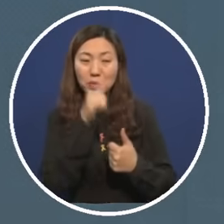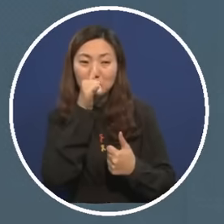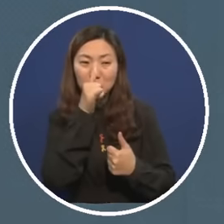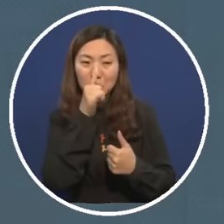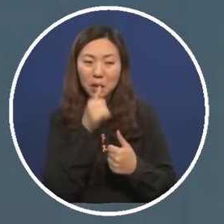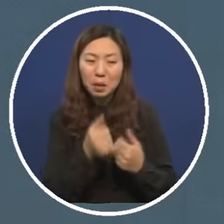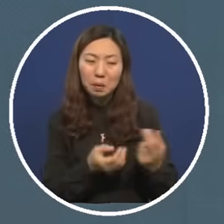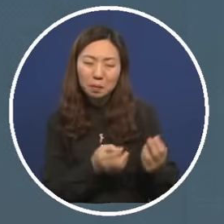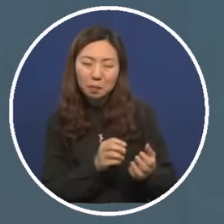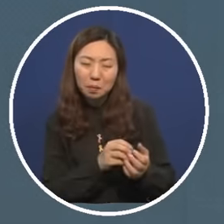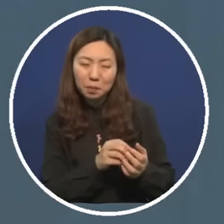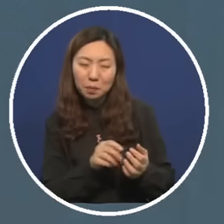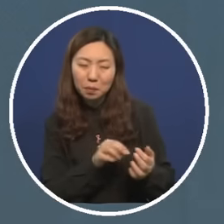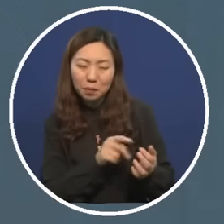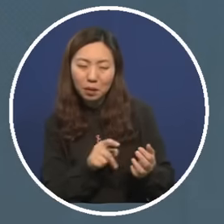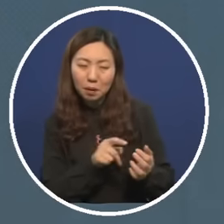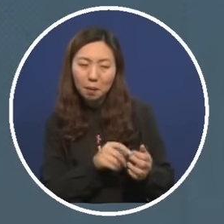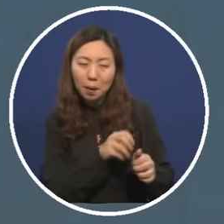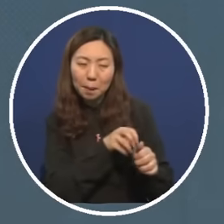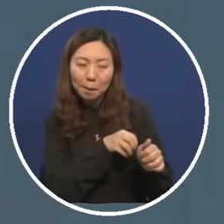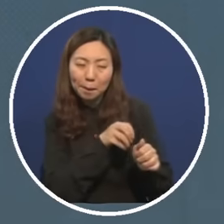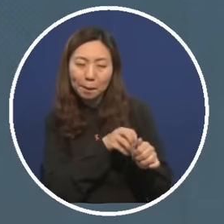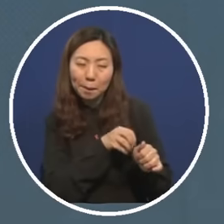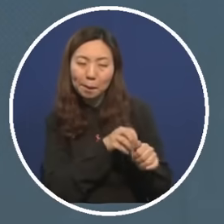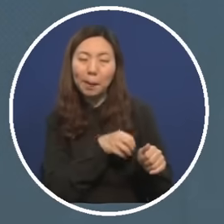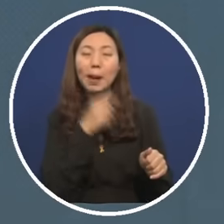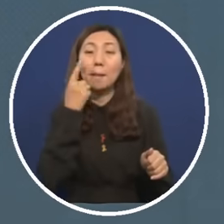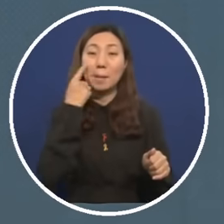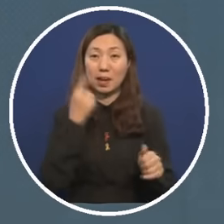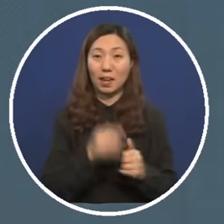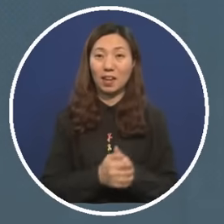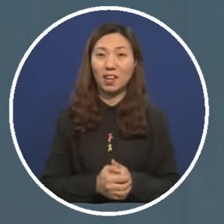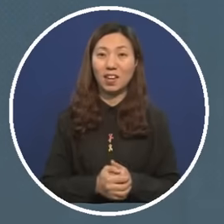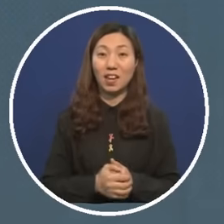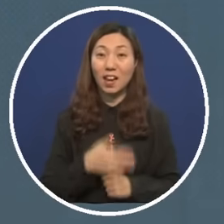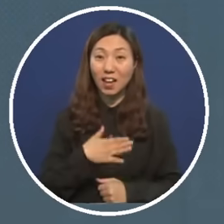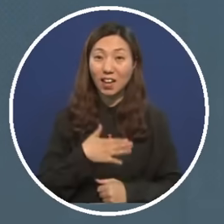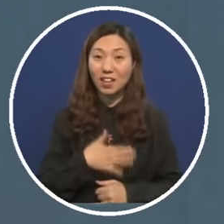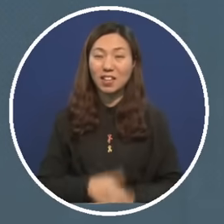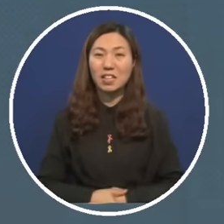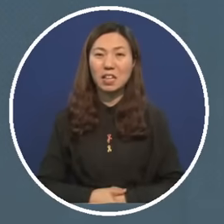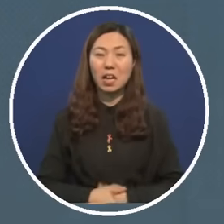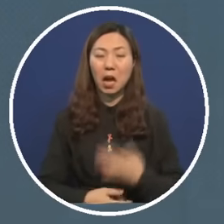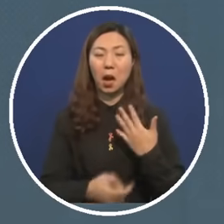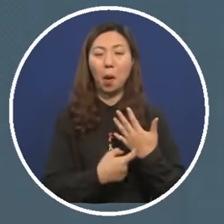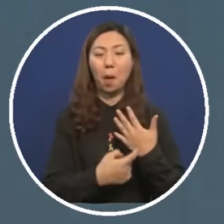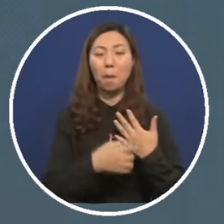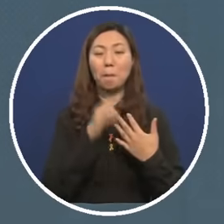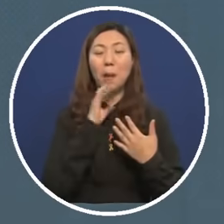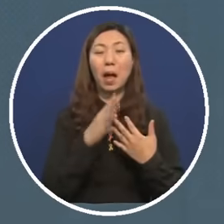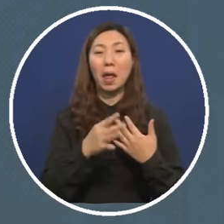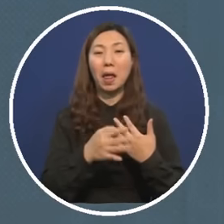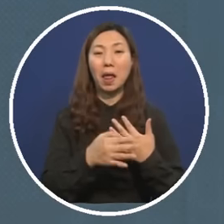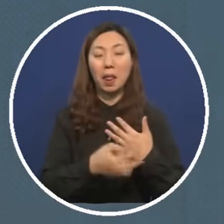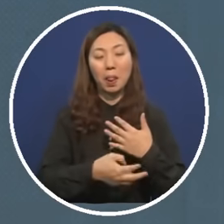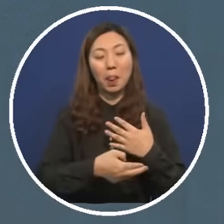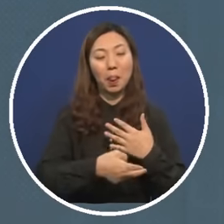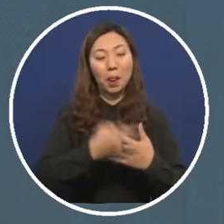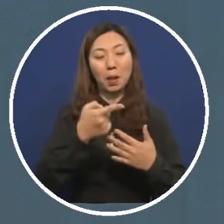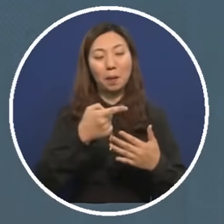여리저리 등쳤어? 빼먹고. 아시겠죠? 껍데기만 남을 때 그때 버려도 되나 안